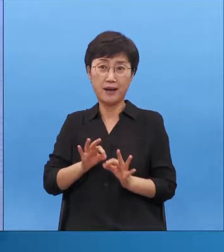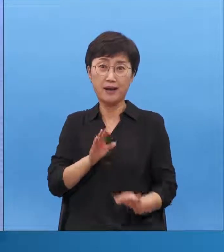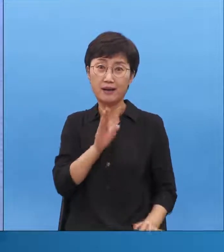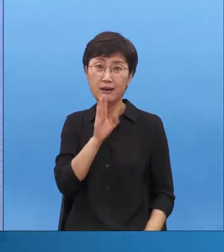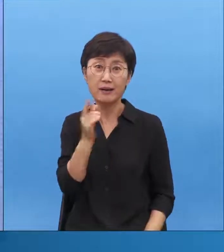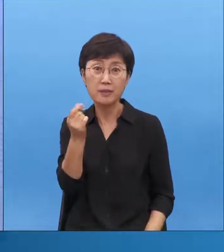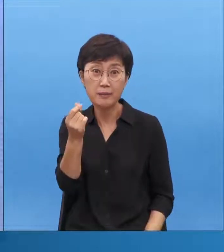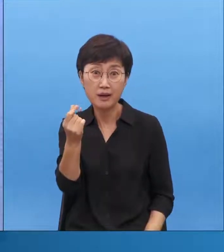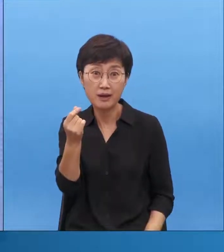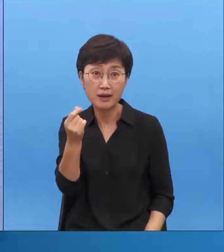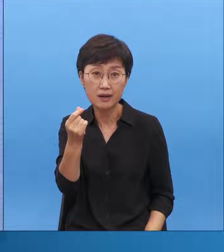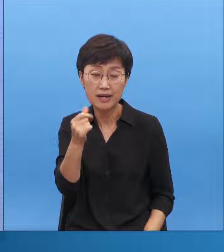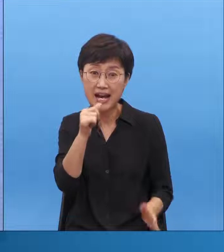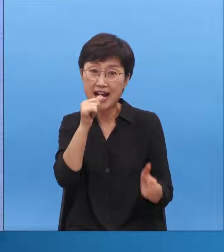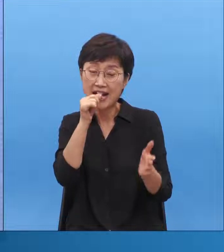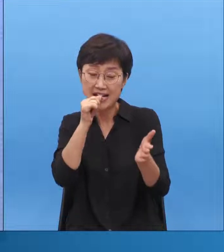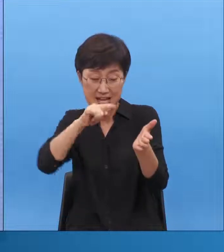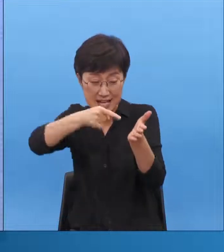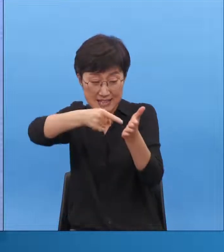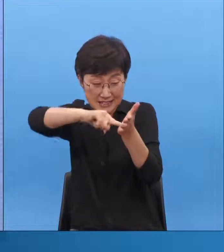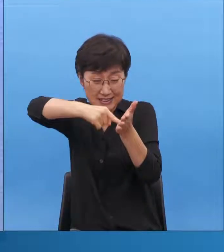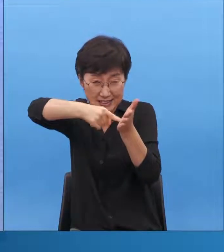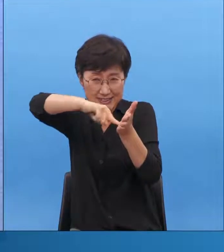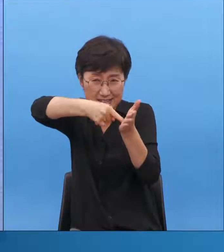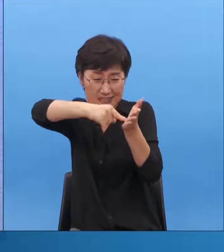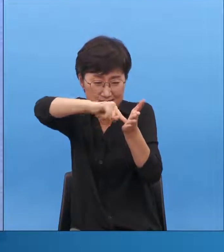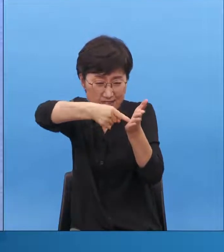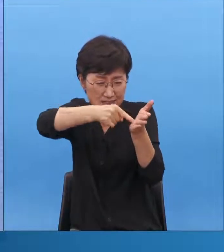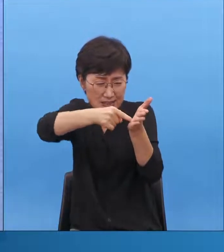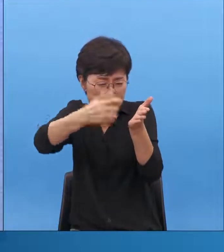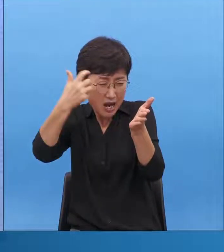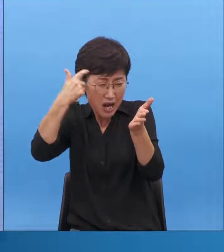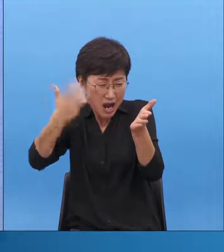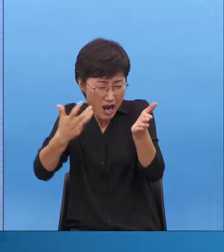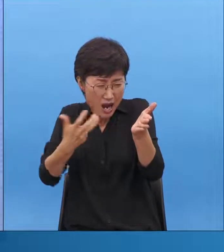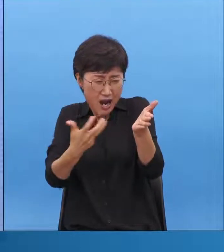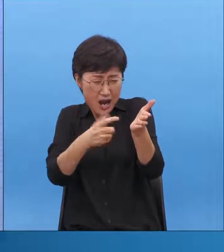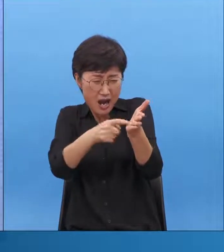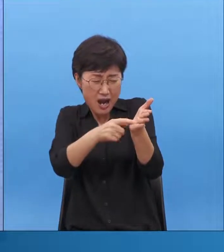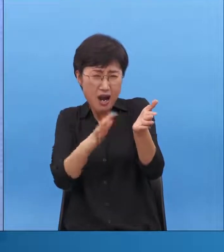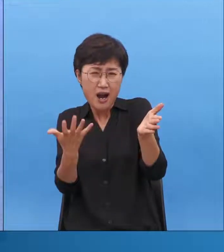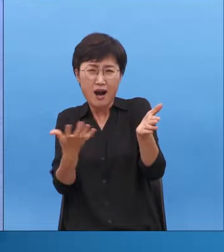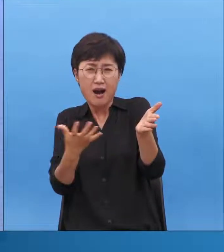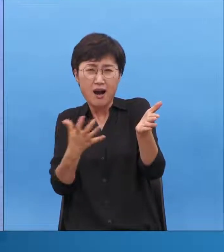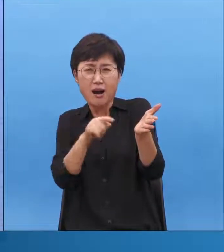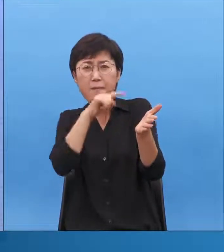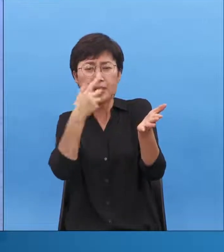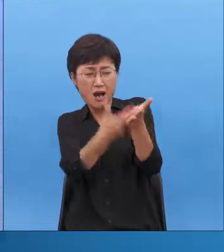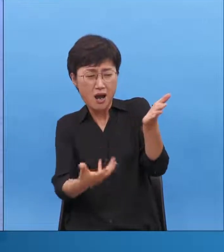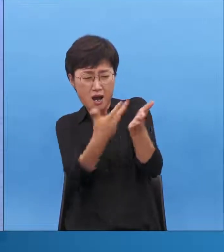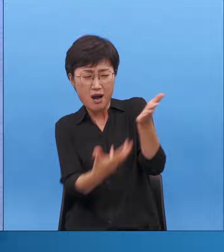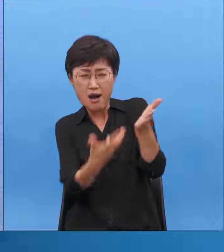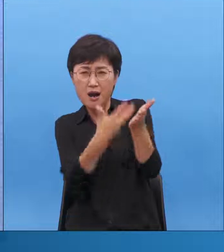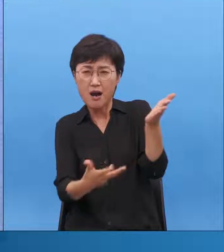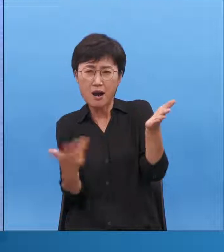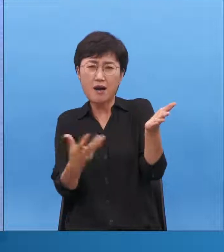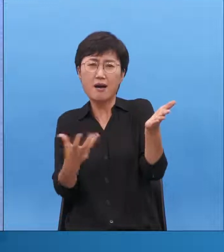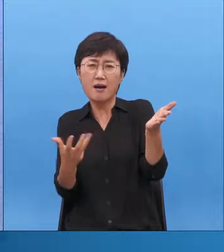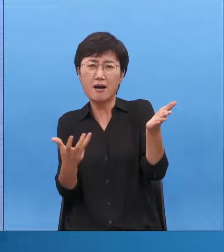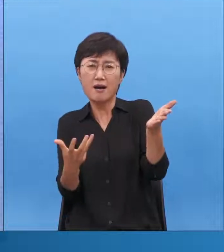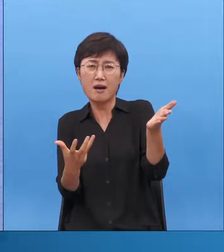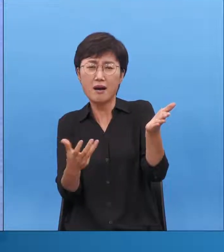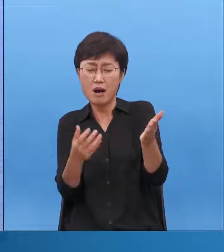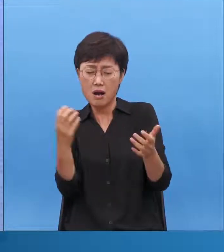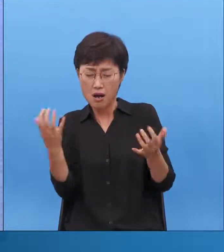뼈를 뚫고 그 못이 들어간다는 말이 돼요. 굉장한 겁니다, 그게요. That means that the nail has to crush through the bones and the flesh. 그리고는